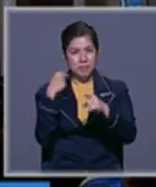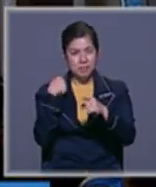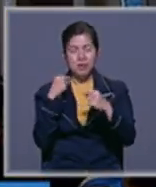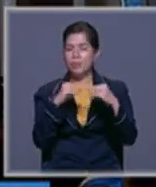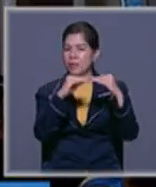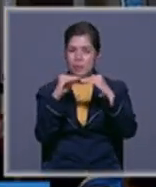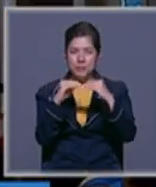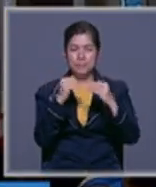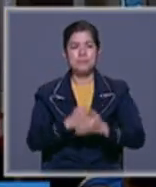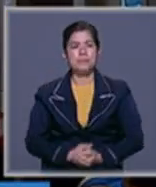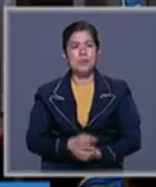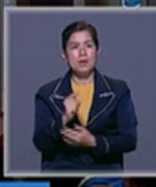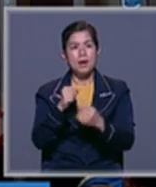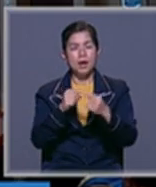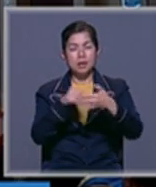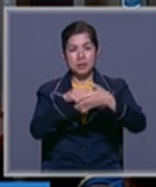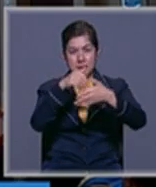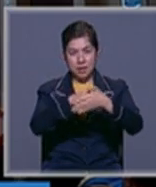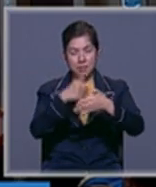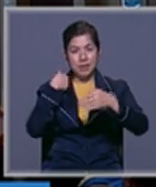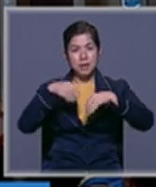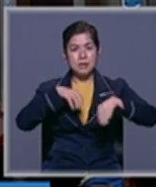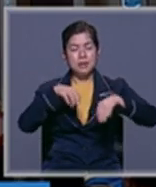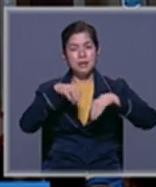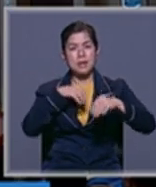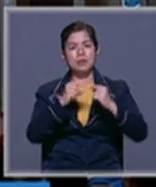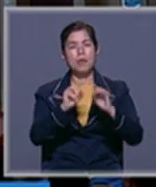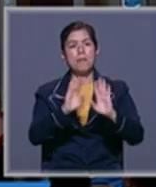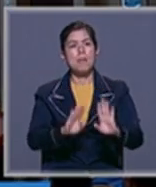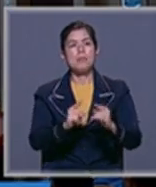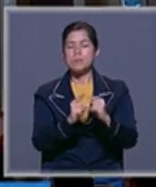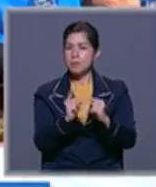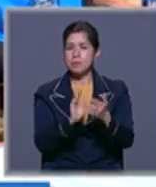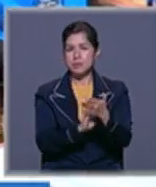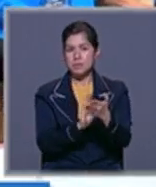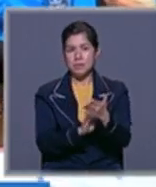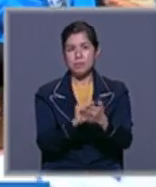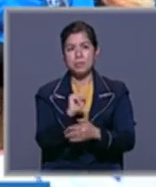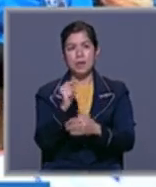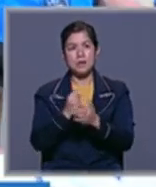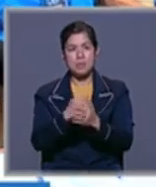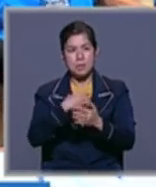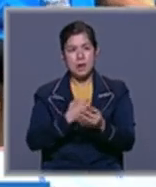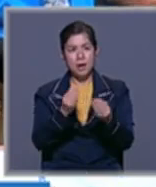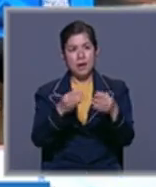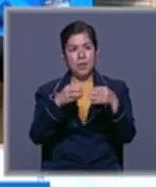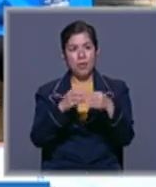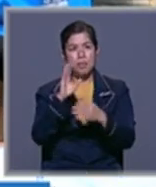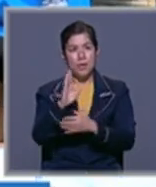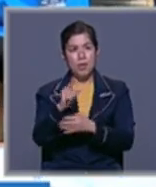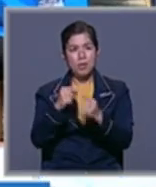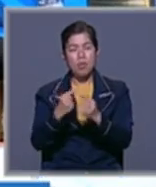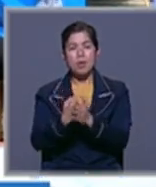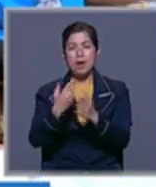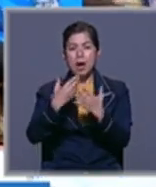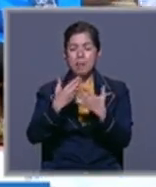นอื่นๆนะครับในการลงคะแนนและเป็นการจัดการเลือกตั้งแบบที่ต้องชื่นชมนะครับว่าอยากเห็นพรรคการเมืองอื่นๆทำในลักษณะ